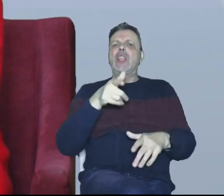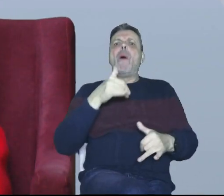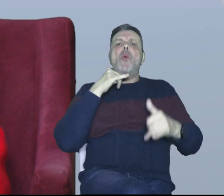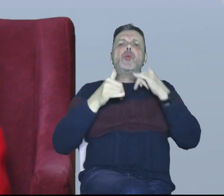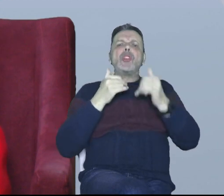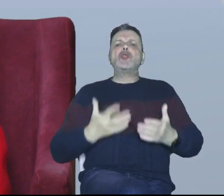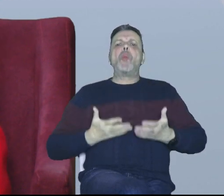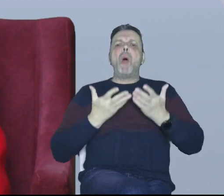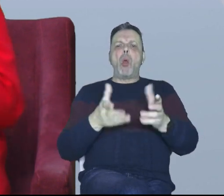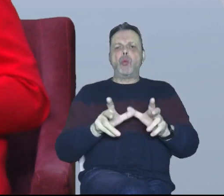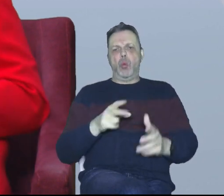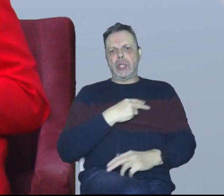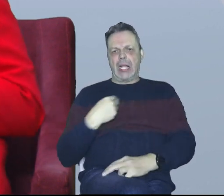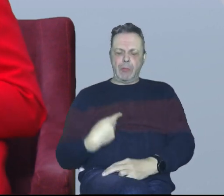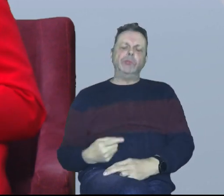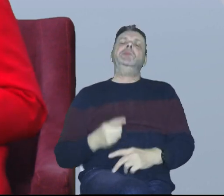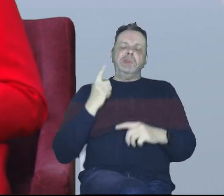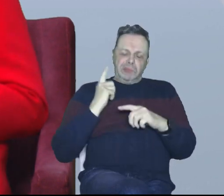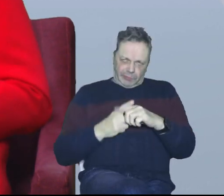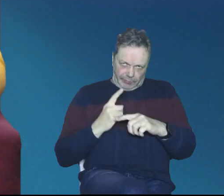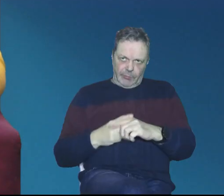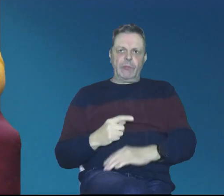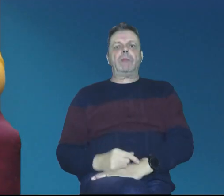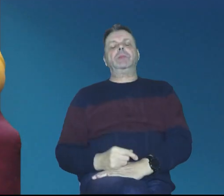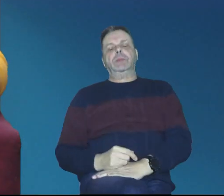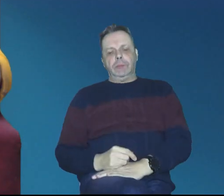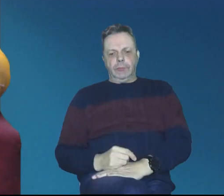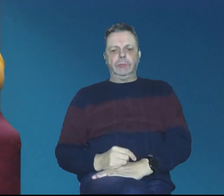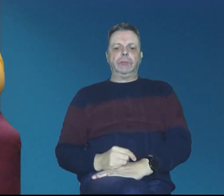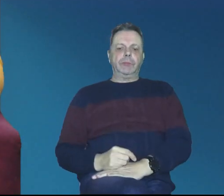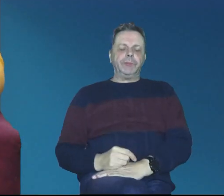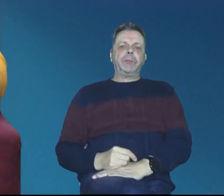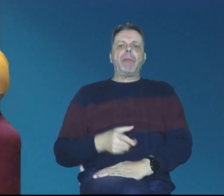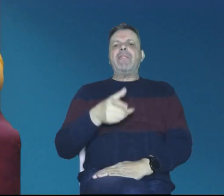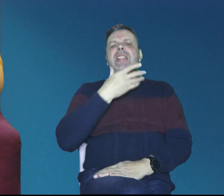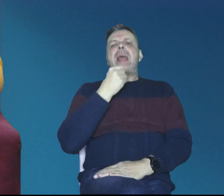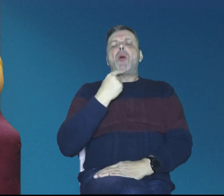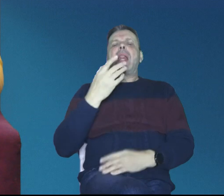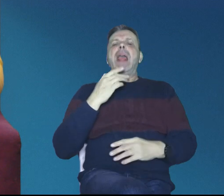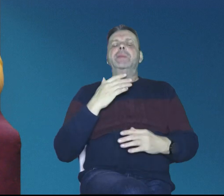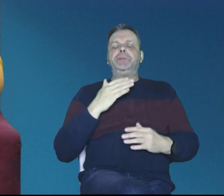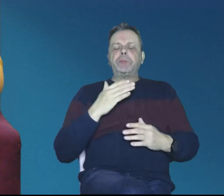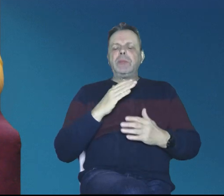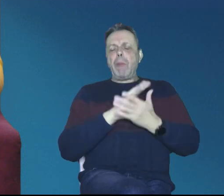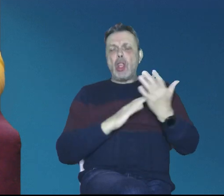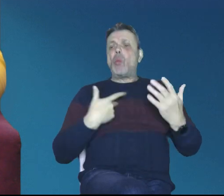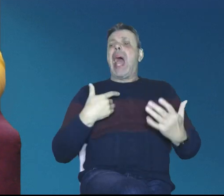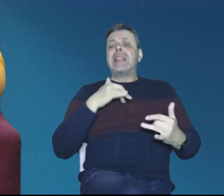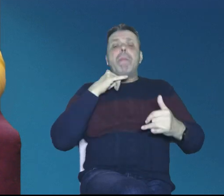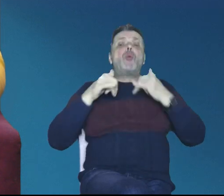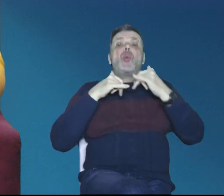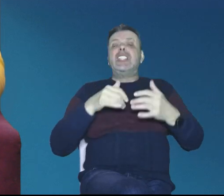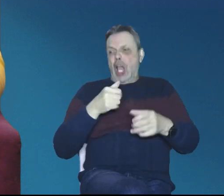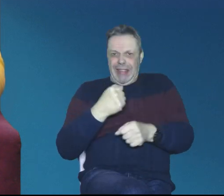i obogatite ovu turističku ponudu u Zagrebu koju vi nudite? Točno. Kao što ste lijepo primijetili i rekli na početku, ja sam